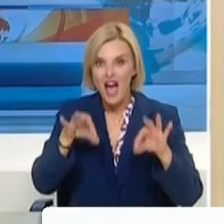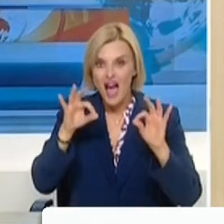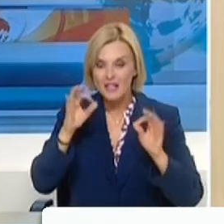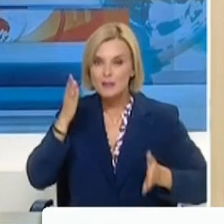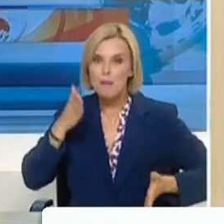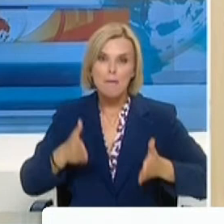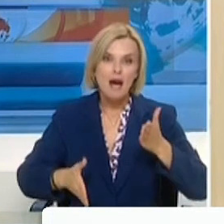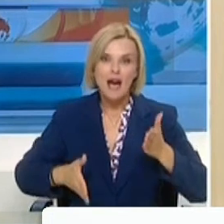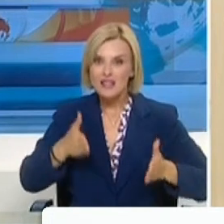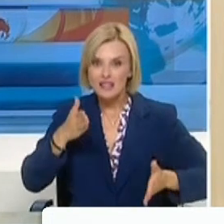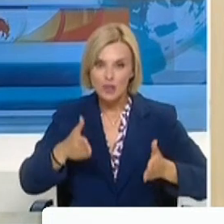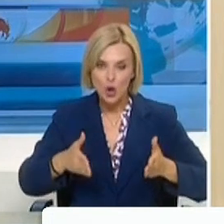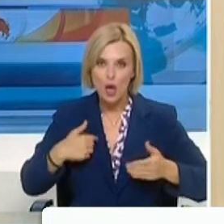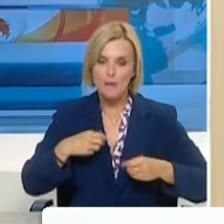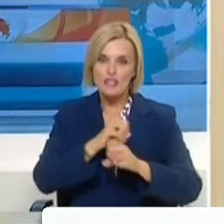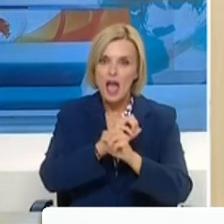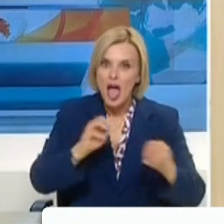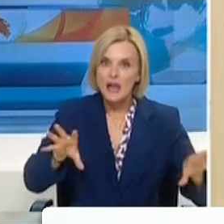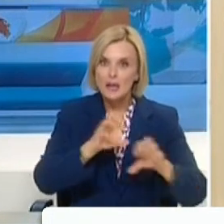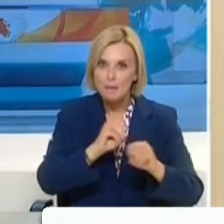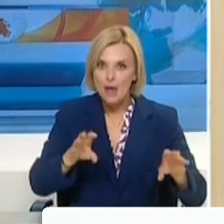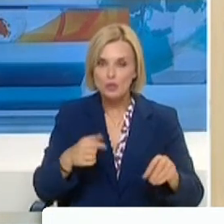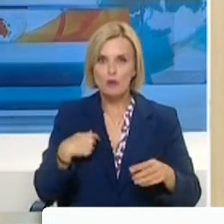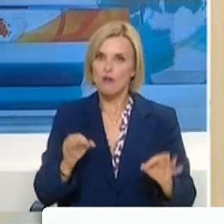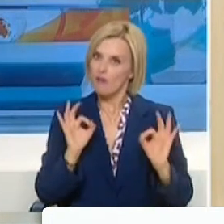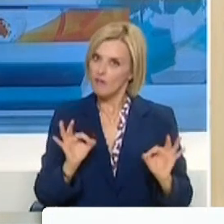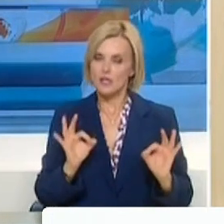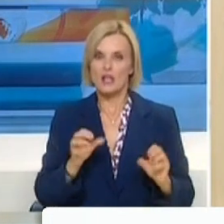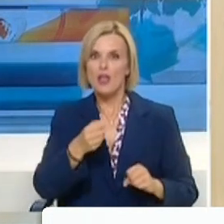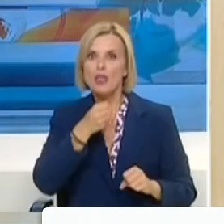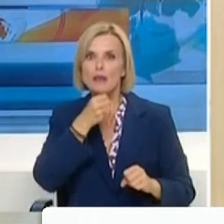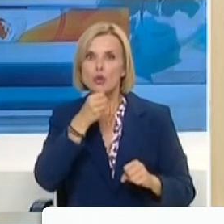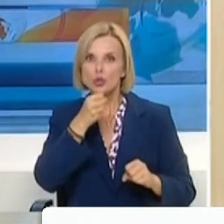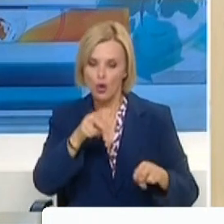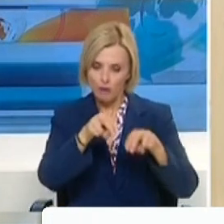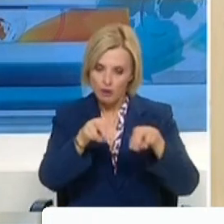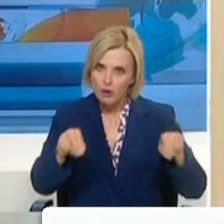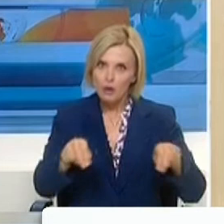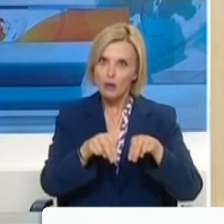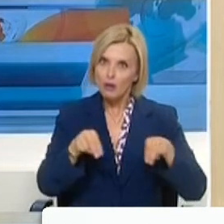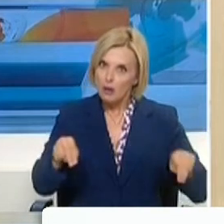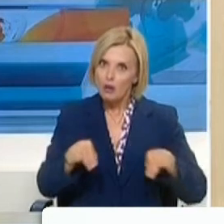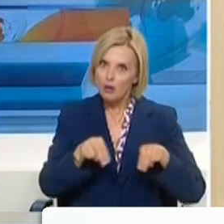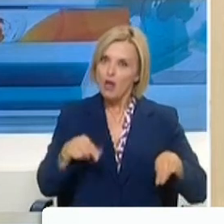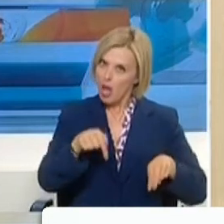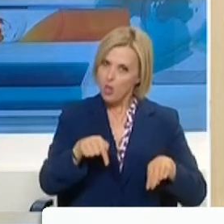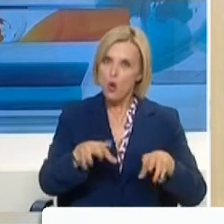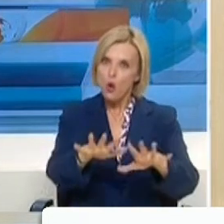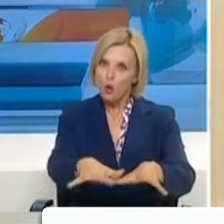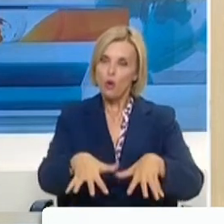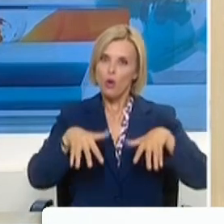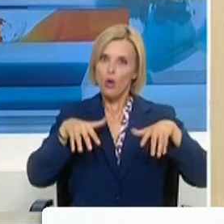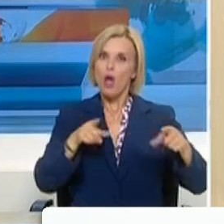η ενημέρωση εδώ στο Υπουργείο Υγείας, είχαμε την φυσική παρουσία των διαπιστευμένων συντακτών υγείας, οι οποίοι